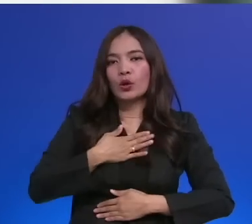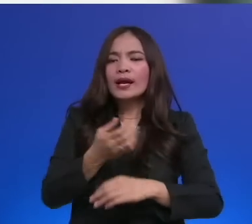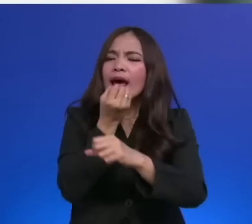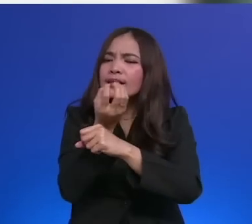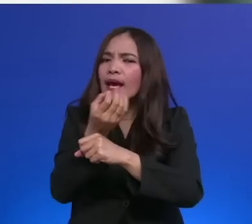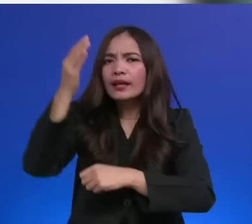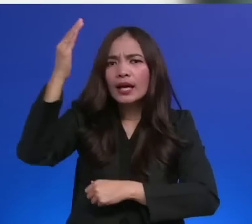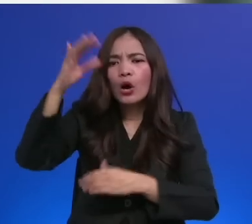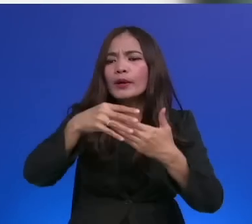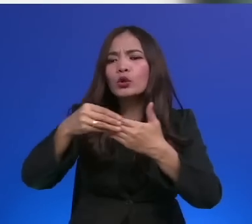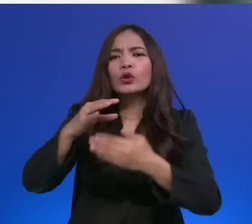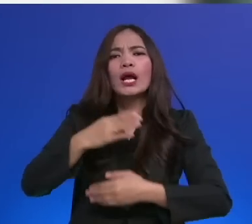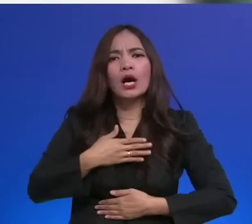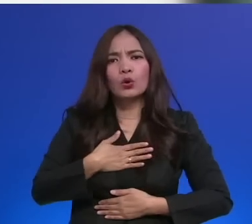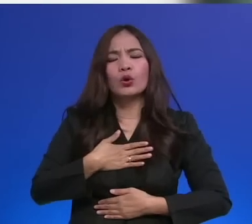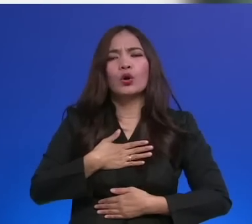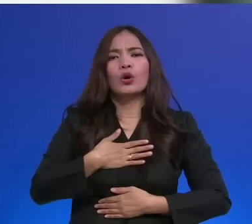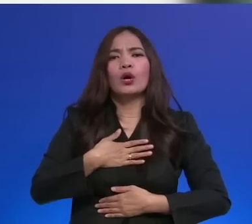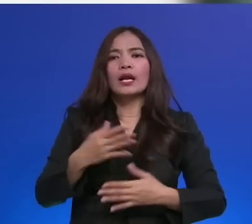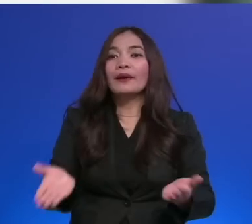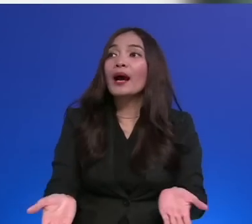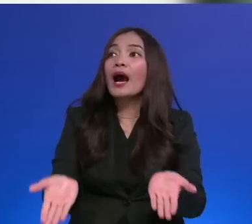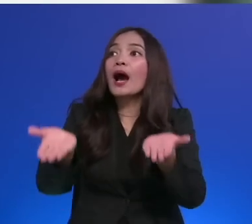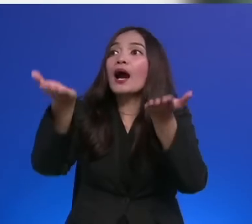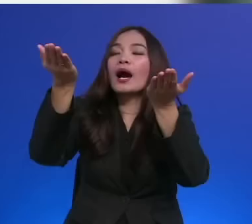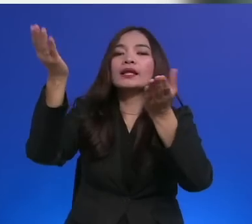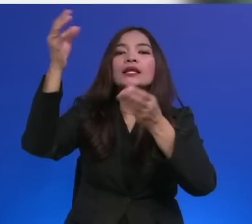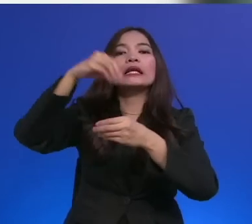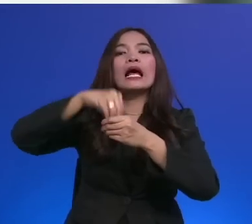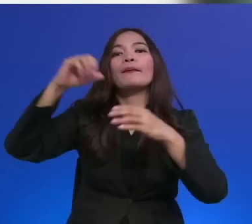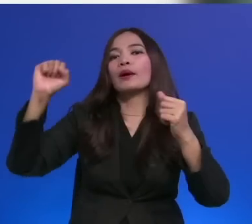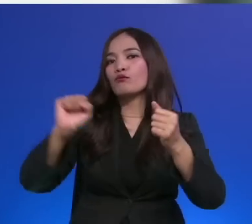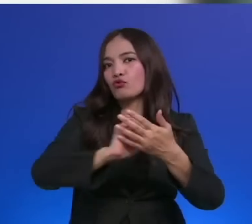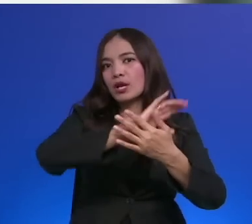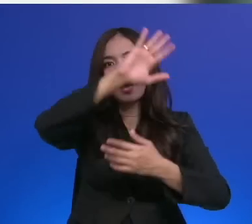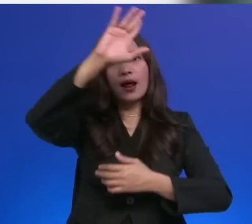engkau menuntun aku dan kemudian engkau mengangkat aku ke dalam kemuliaan.